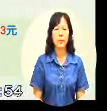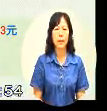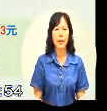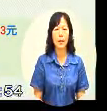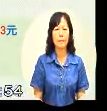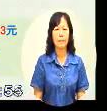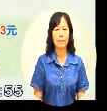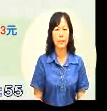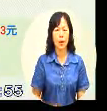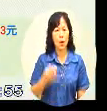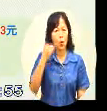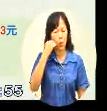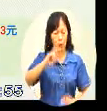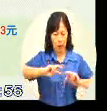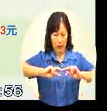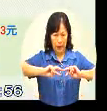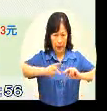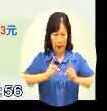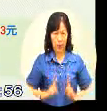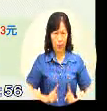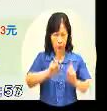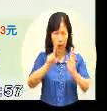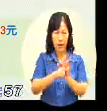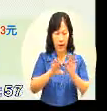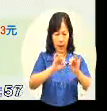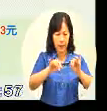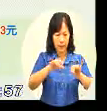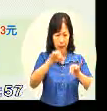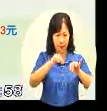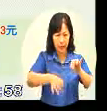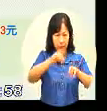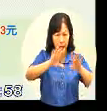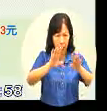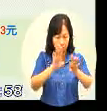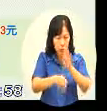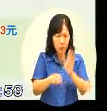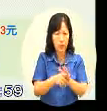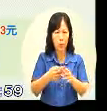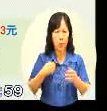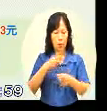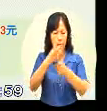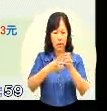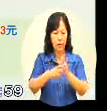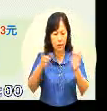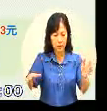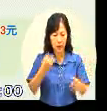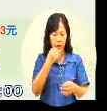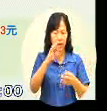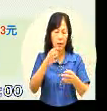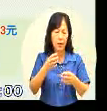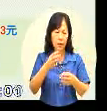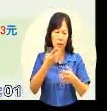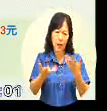你如果合理调高地价税，我3年只要付900元，你如果不调高呢，